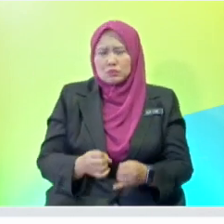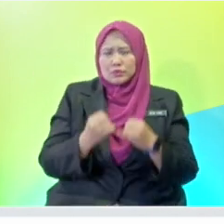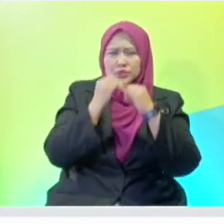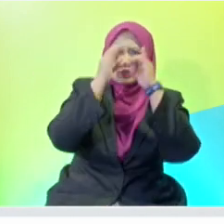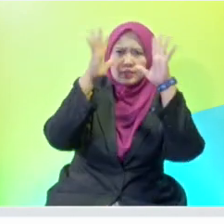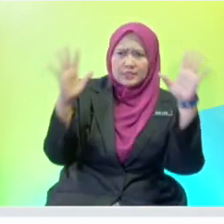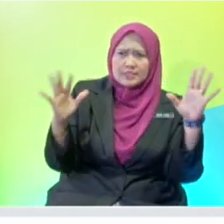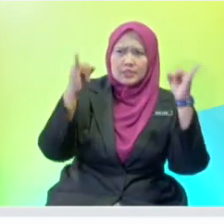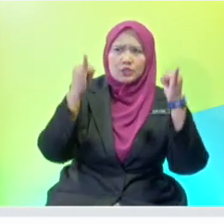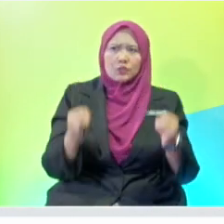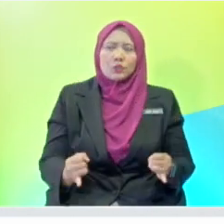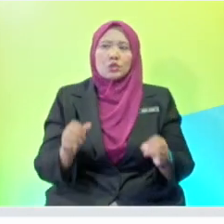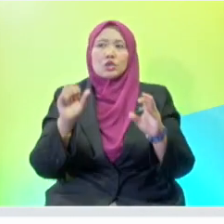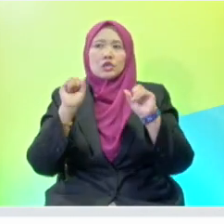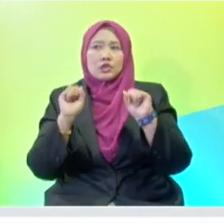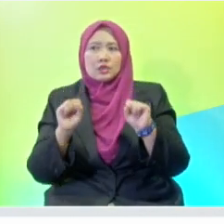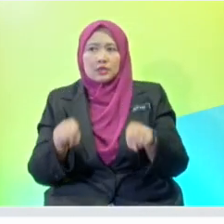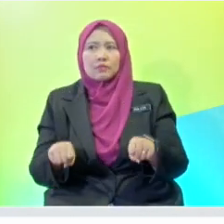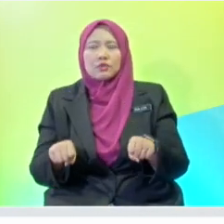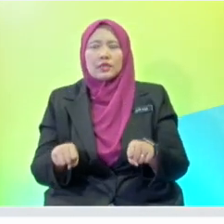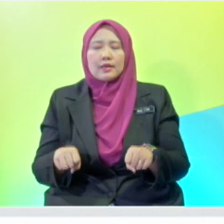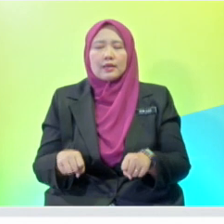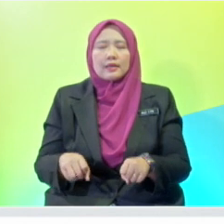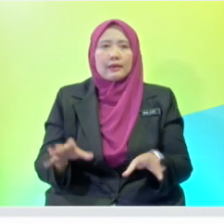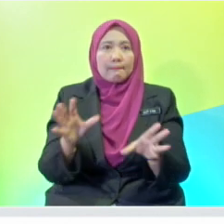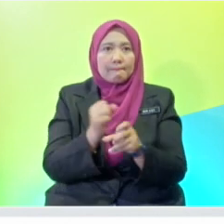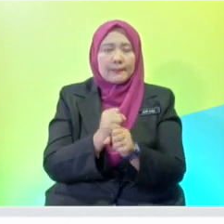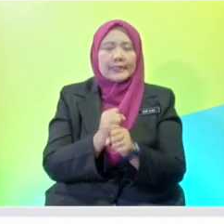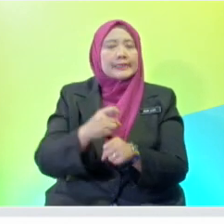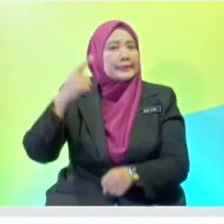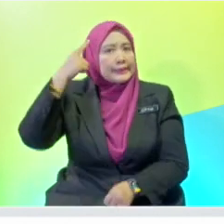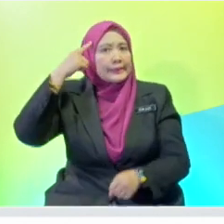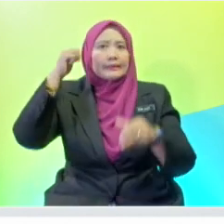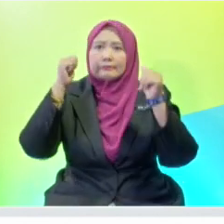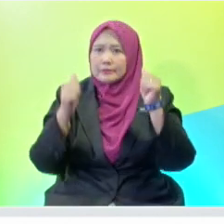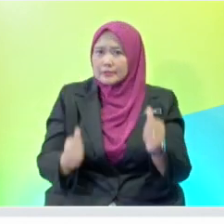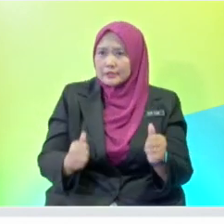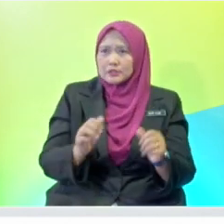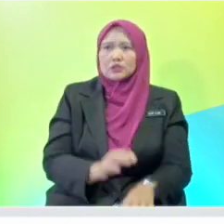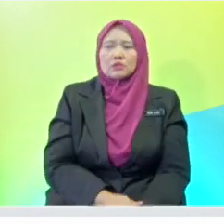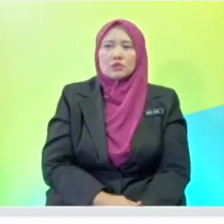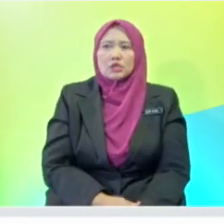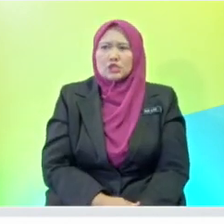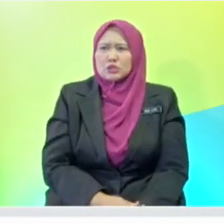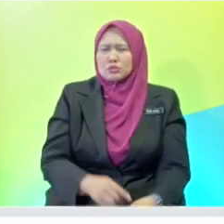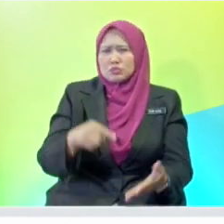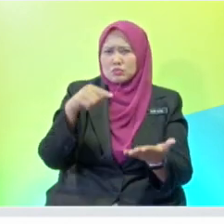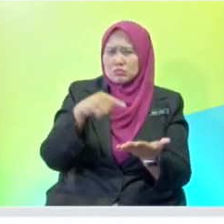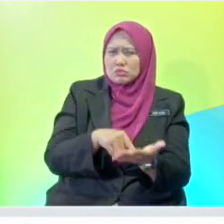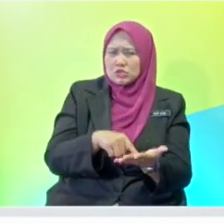di sini kita bawakan satu pendekatan yang berbeda dimana untuk modul ini kita perlu